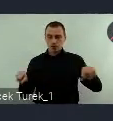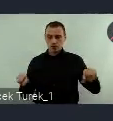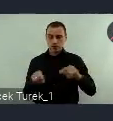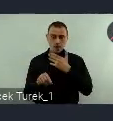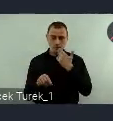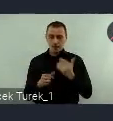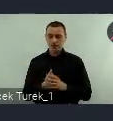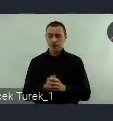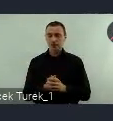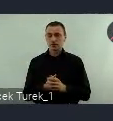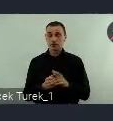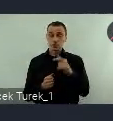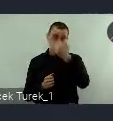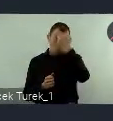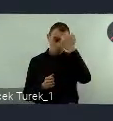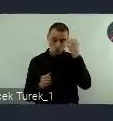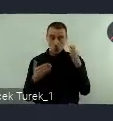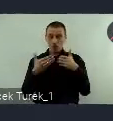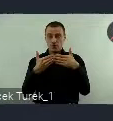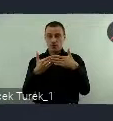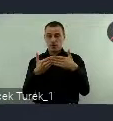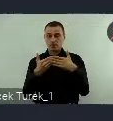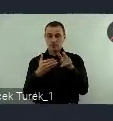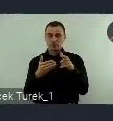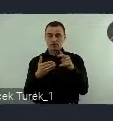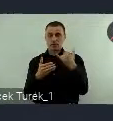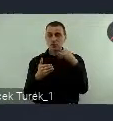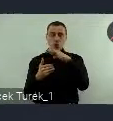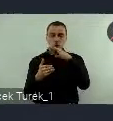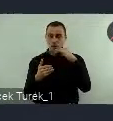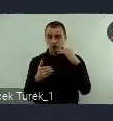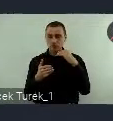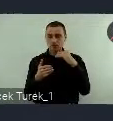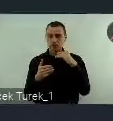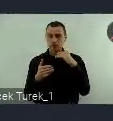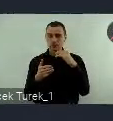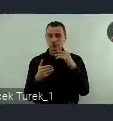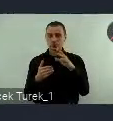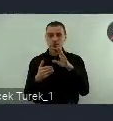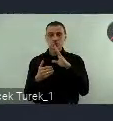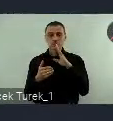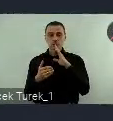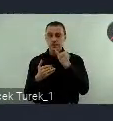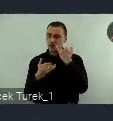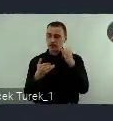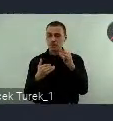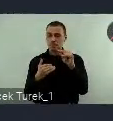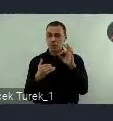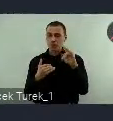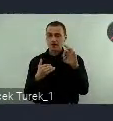drzwi szklane zrobione w ten sposób nie dość że kolorystycznie inne to jeszcze szkło jest zamiast kłem to jest traktowana płyta poliwęglanowa